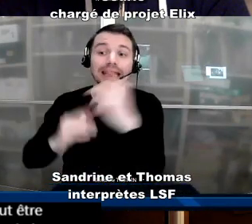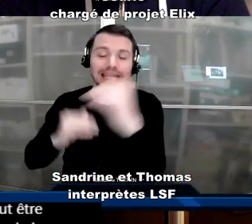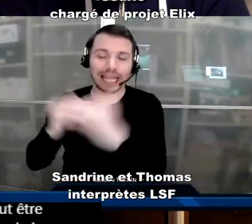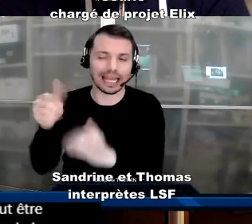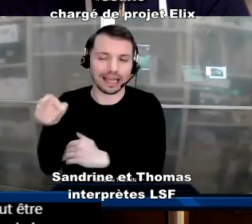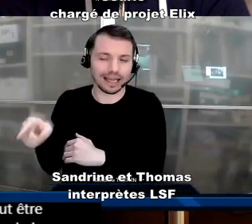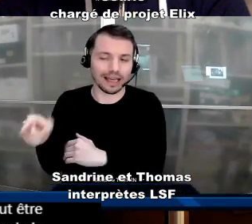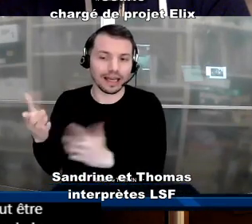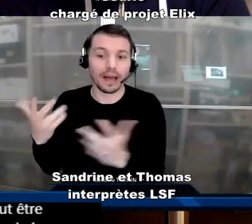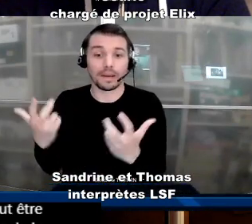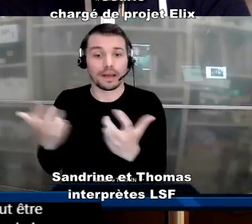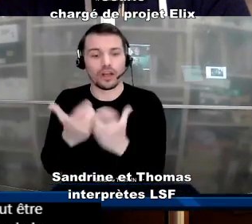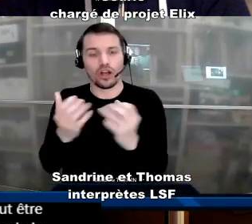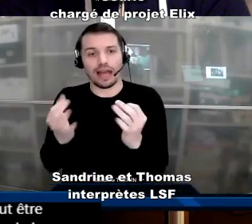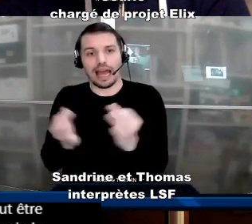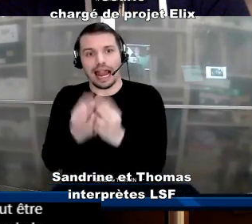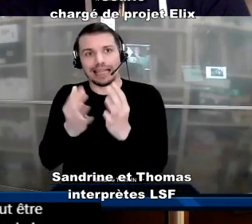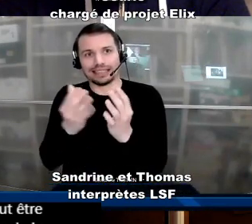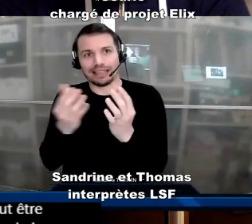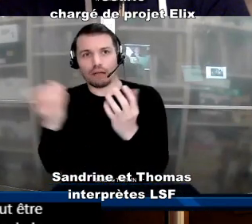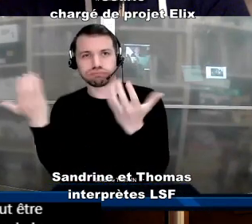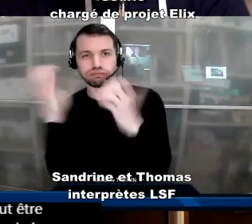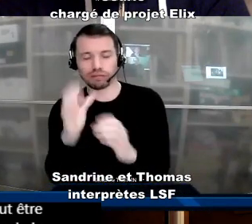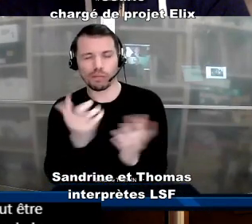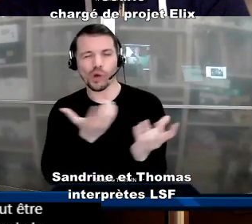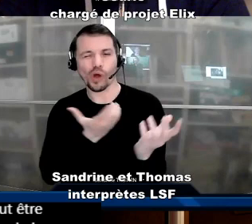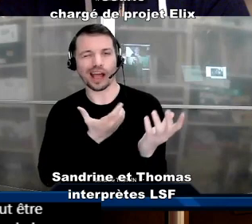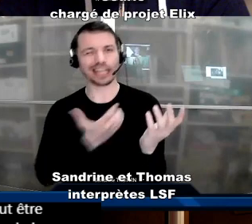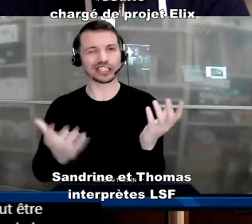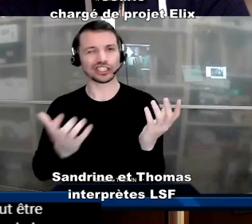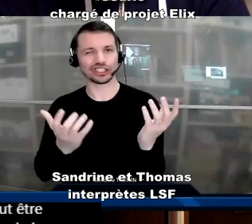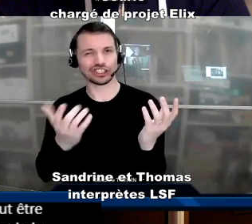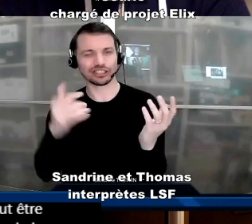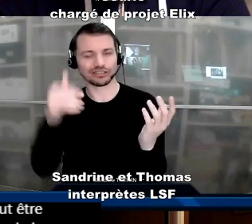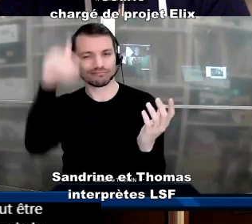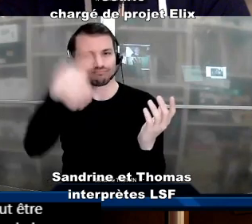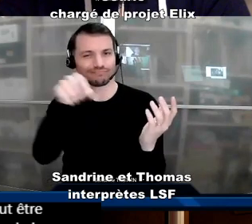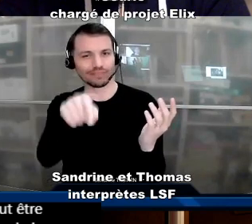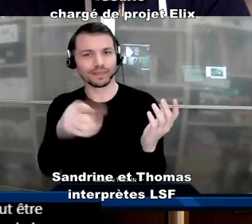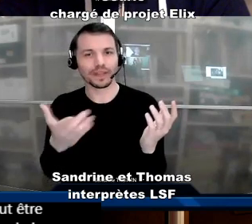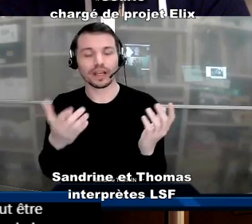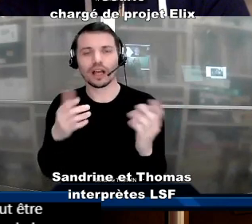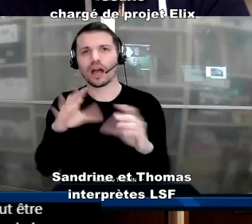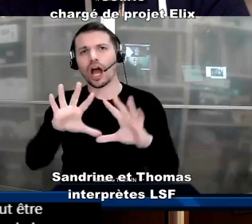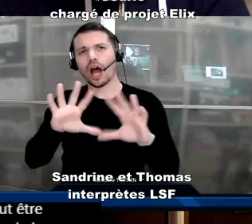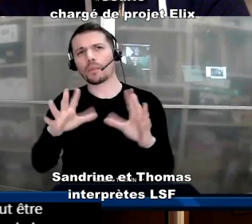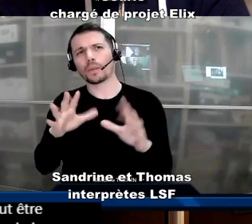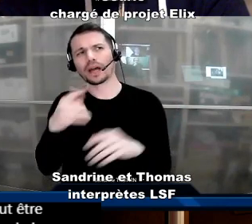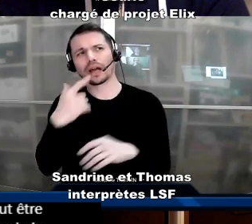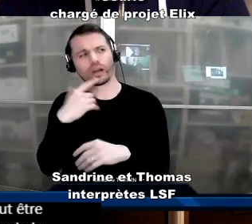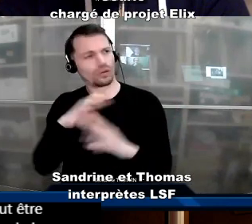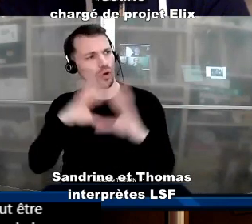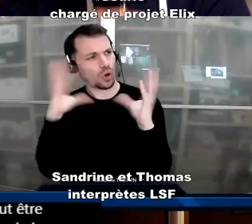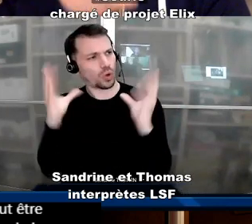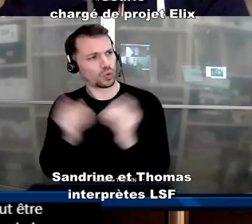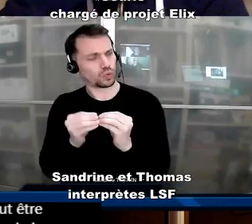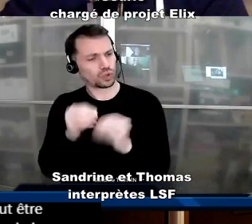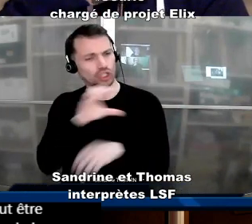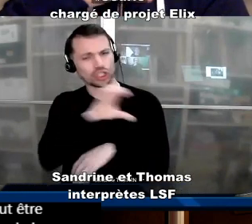sera encore plus riche. Nous, on a, il y a à peu près 125 000